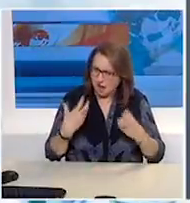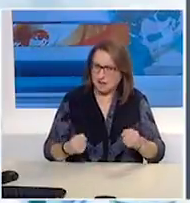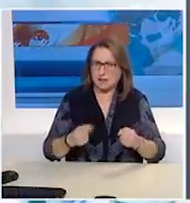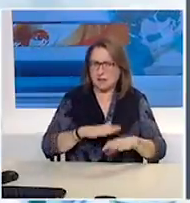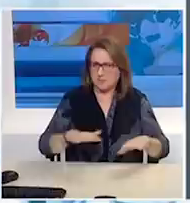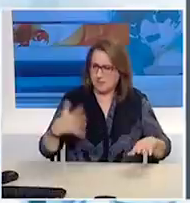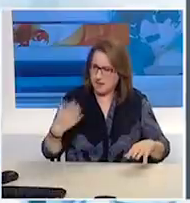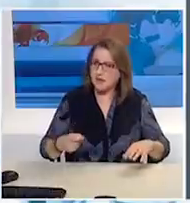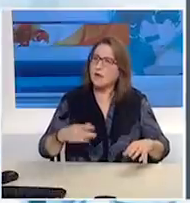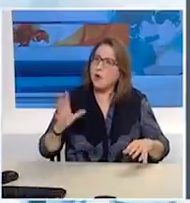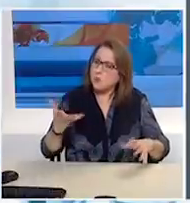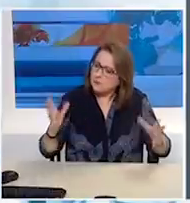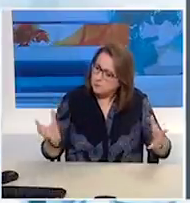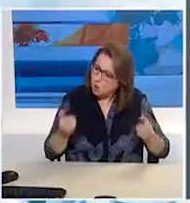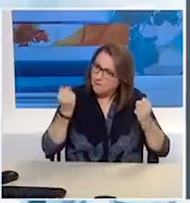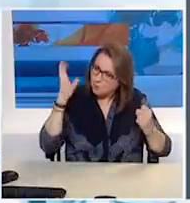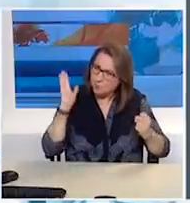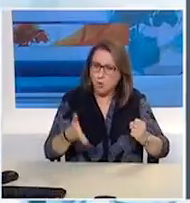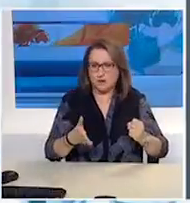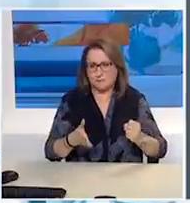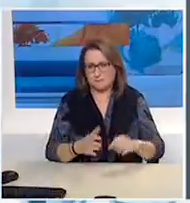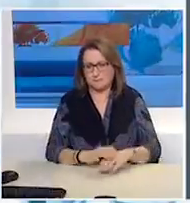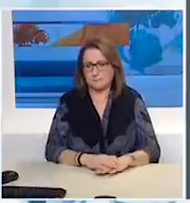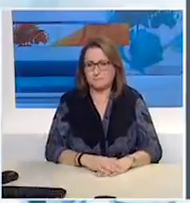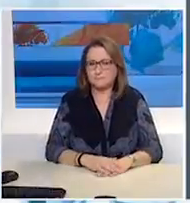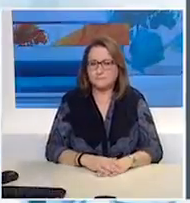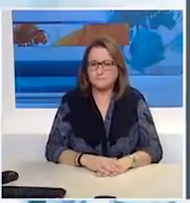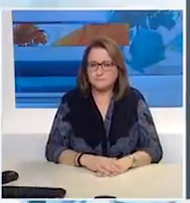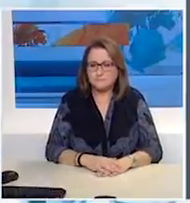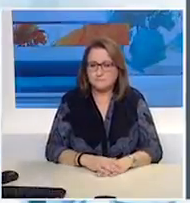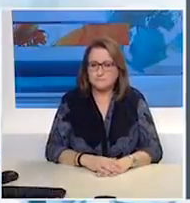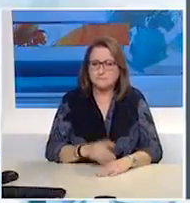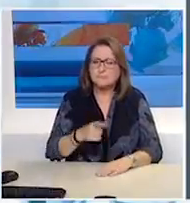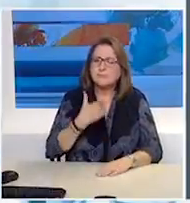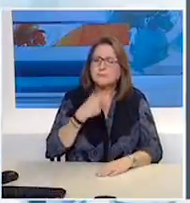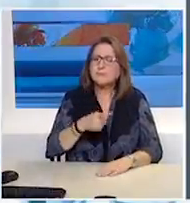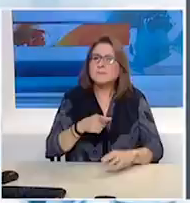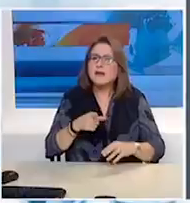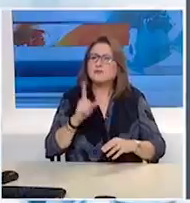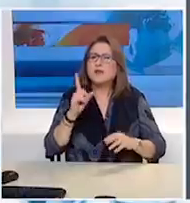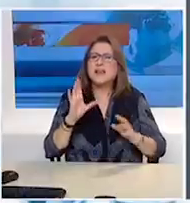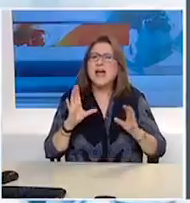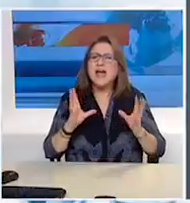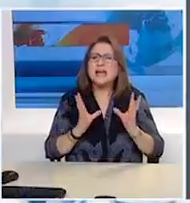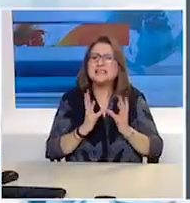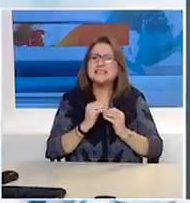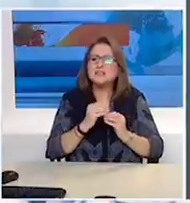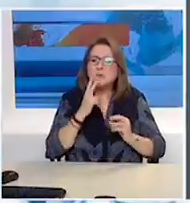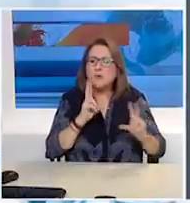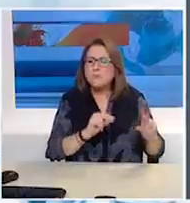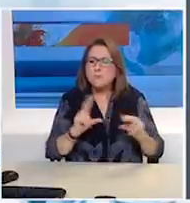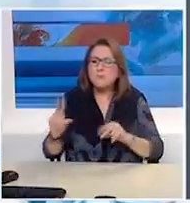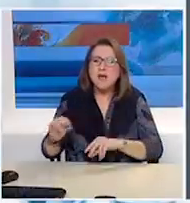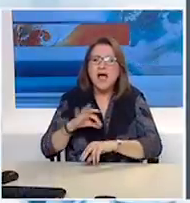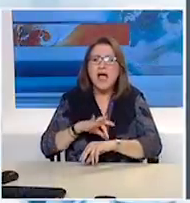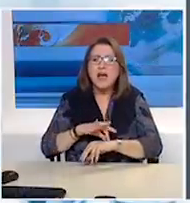αποφευθεί οποιαδήποτε επιπλοκή. Επειδή μοιάζει με μια νόσο, είναι πολυσυστηματικό φλεγμονώδες σύνδρομο, μοιάζει με μια νόσο